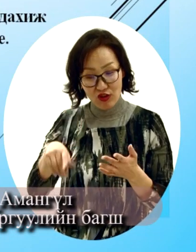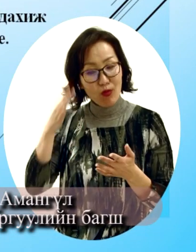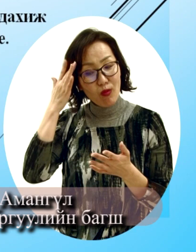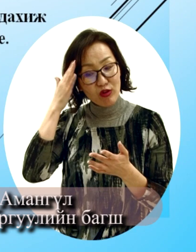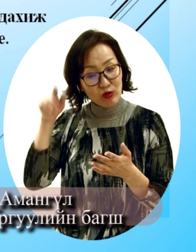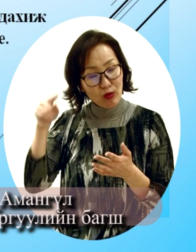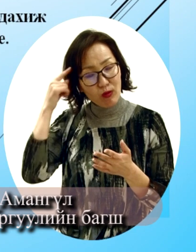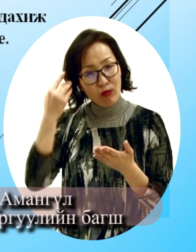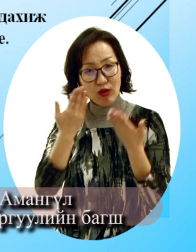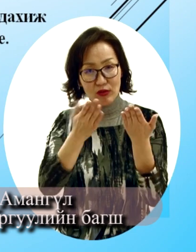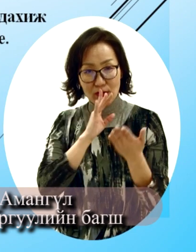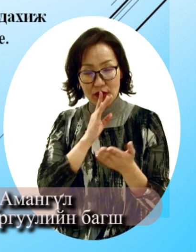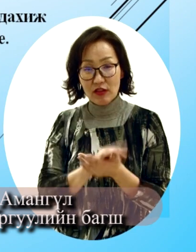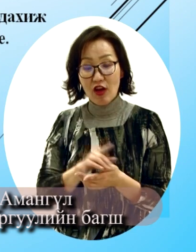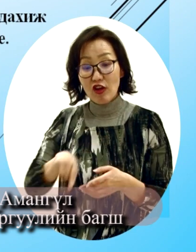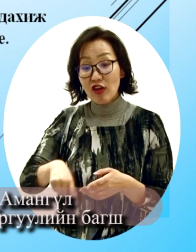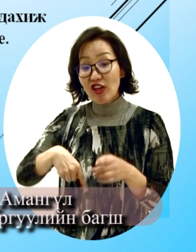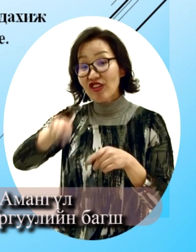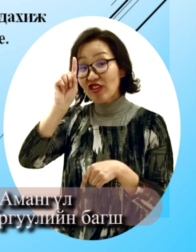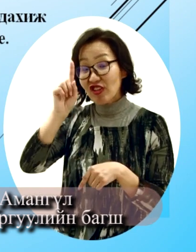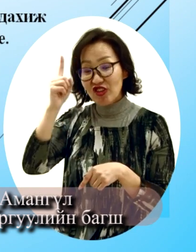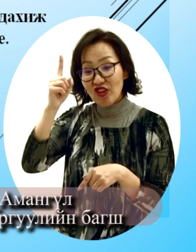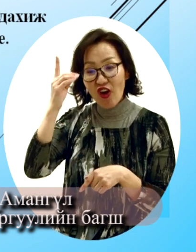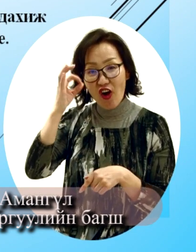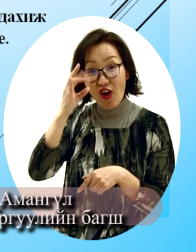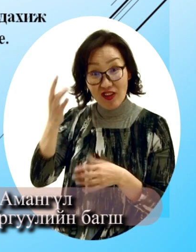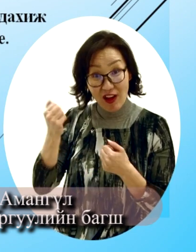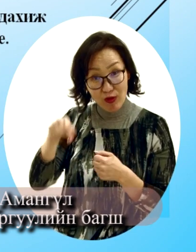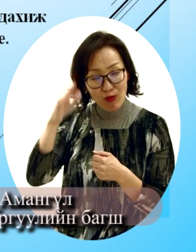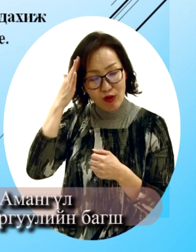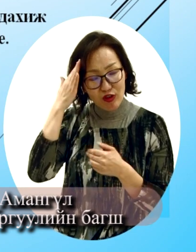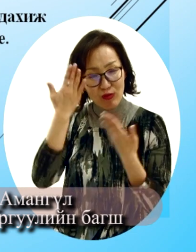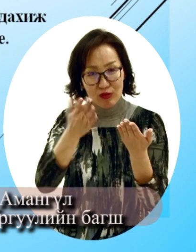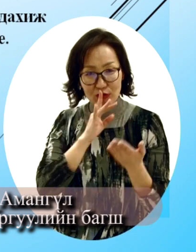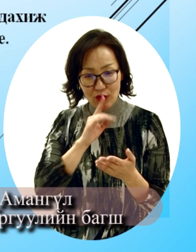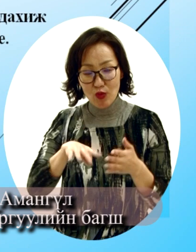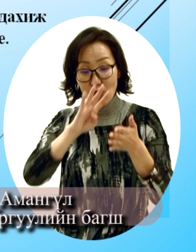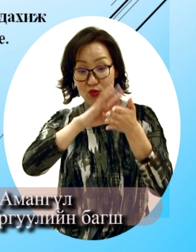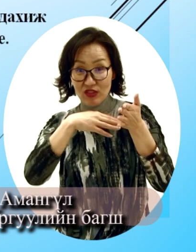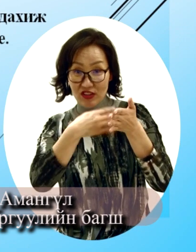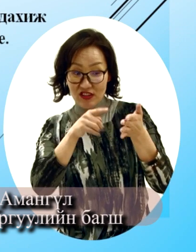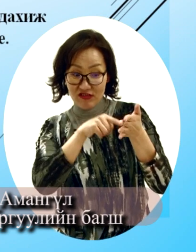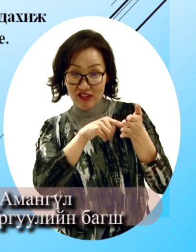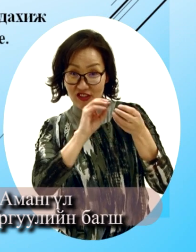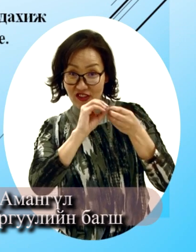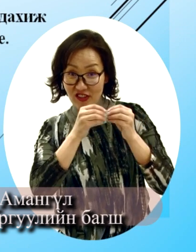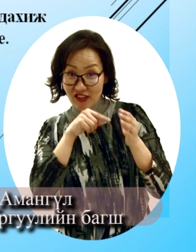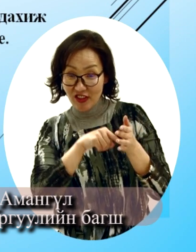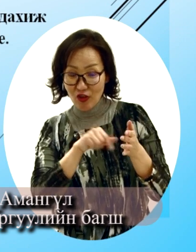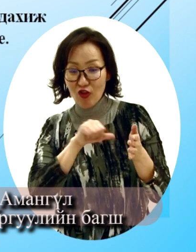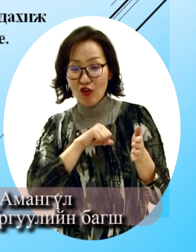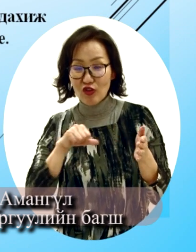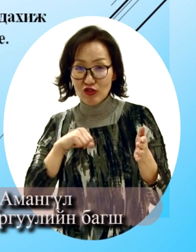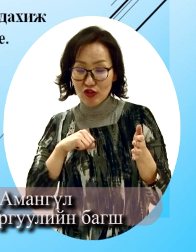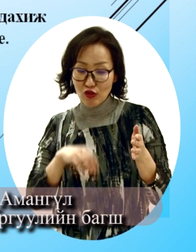оны ұпай деп, мына кестеге қарап сызып, дұрыс деген жауабыңды дөңгелек дейсіңдер. Мұғалымның жауабына сәйкестіріп дұрыс болса